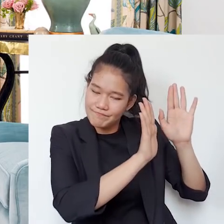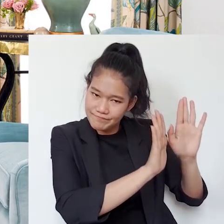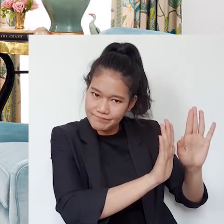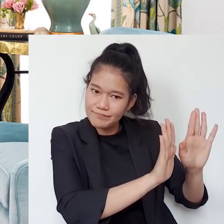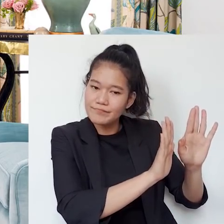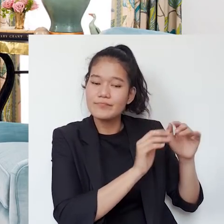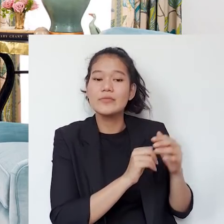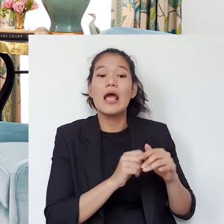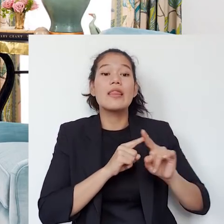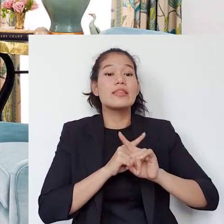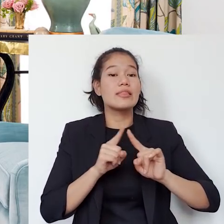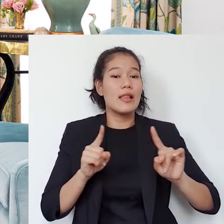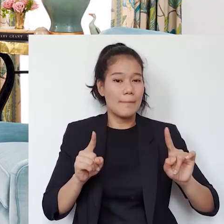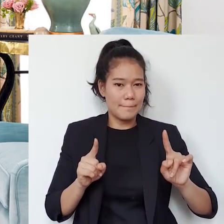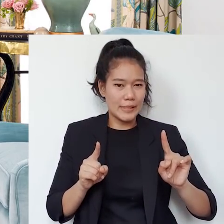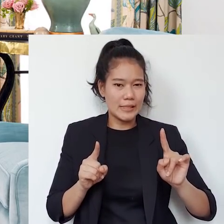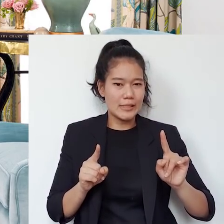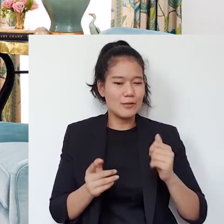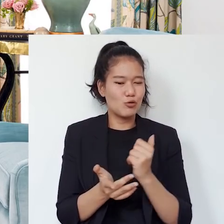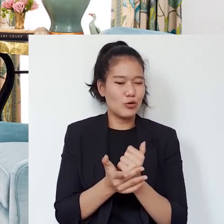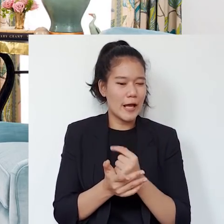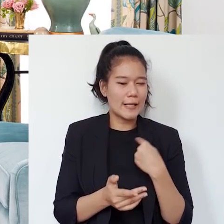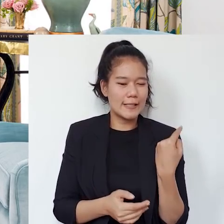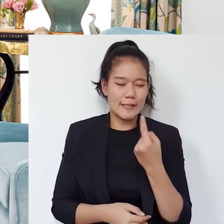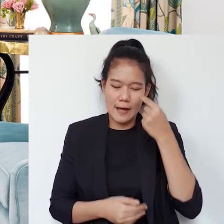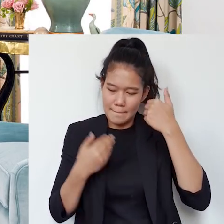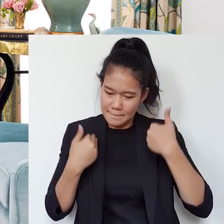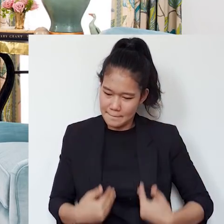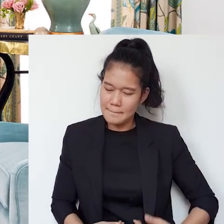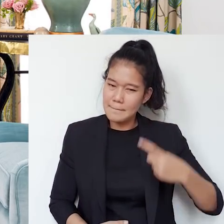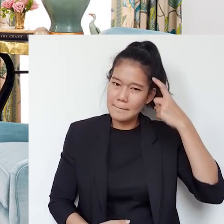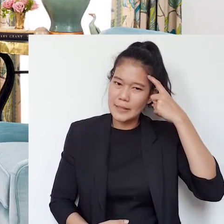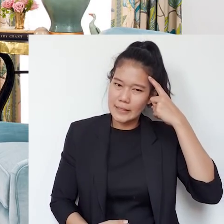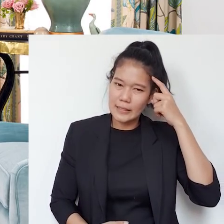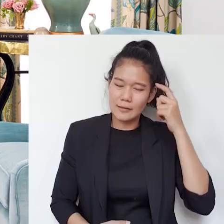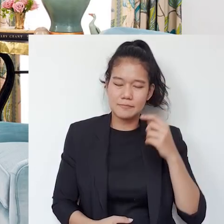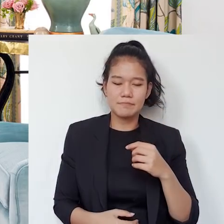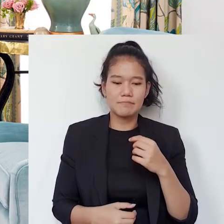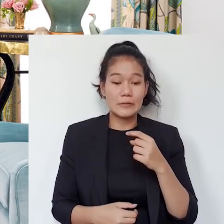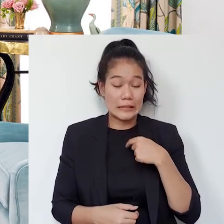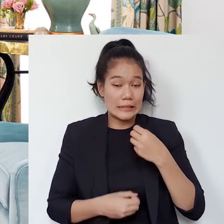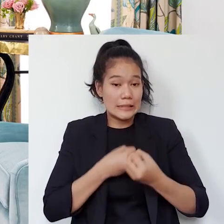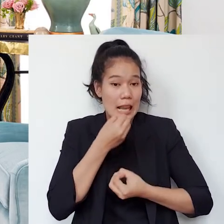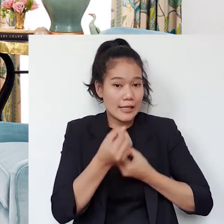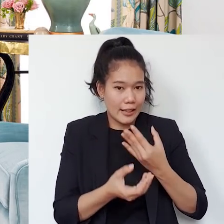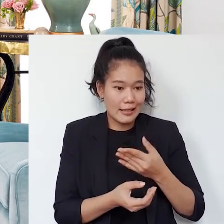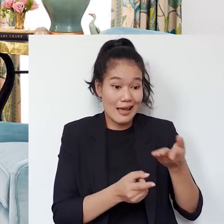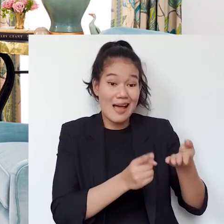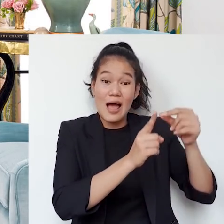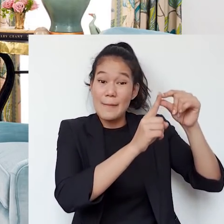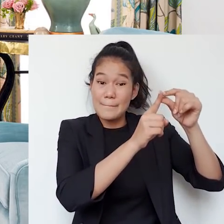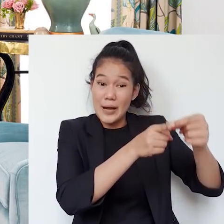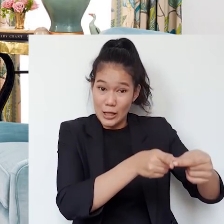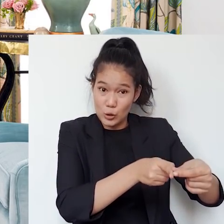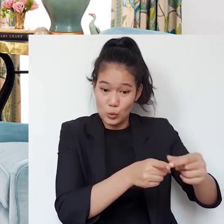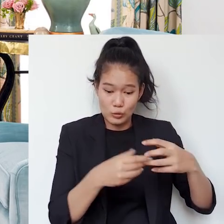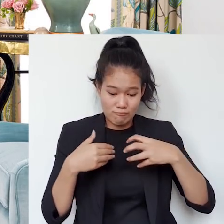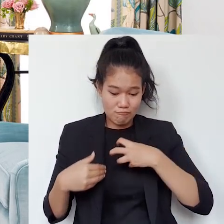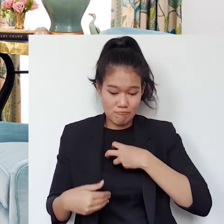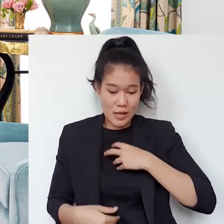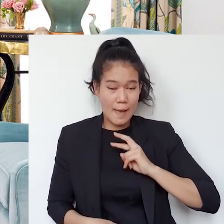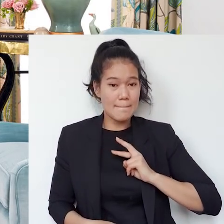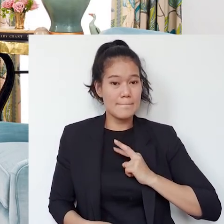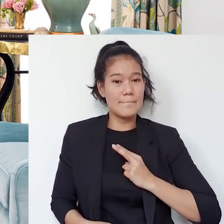bagian Allah. Tetapi ada hal yang secara manusiawi mau saya jelaskan Bapak Ibu. Petrus itu bertobat dari